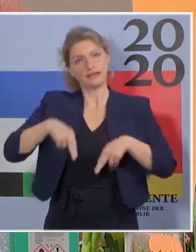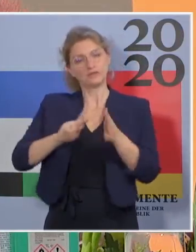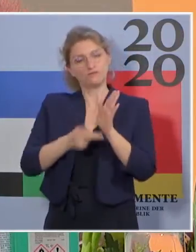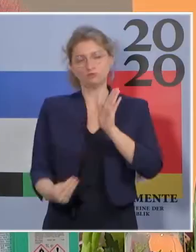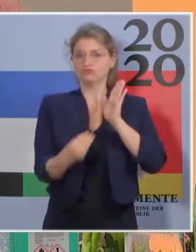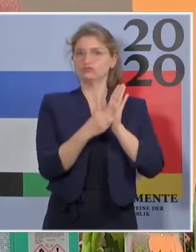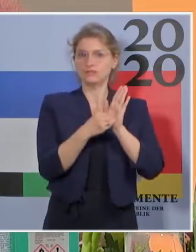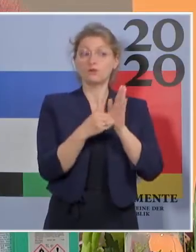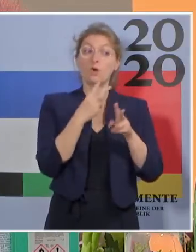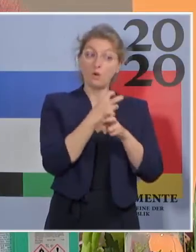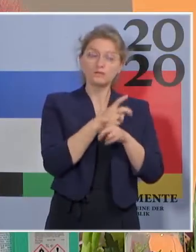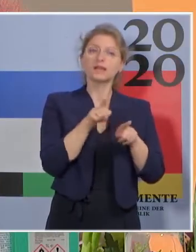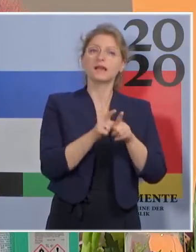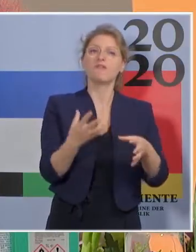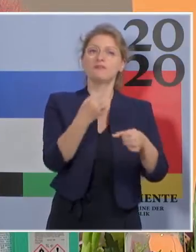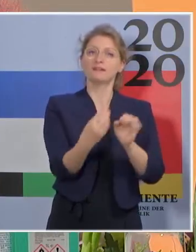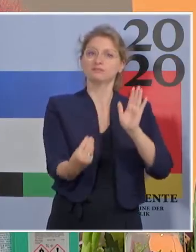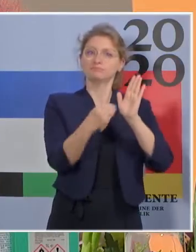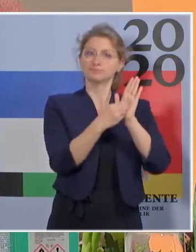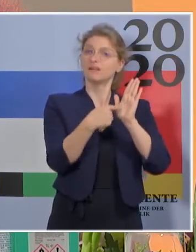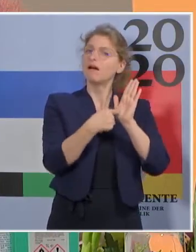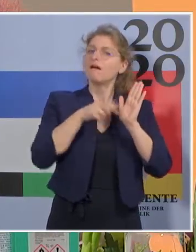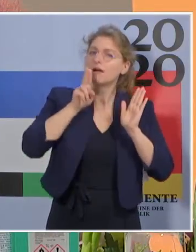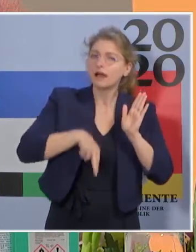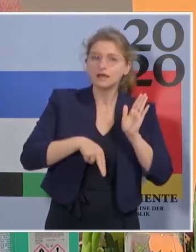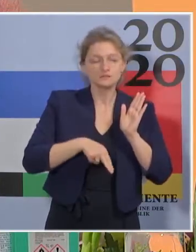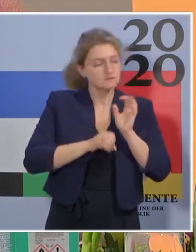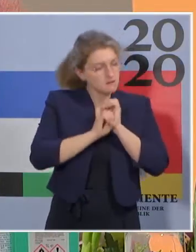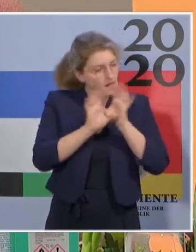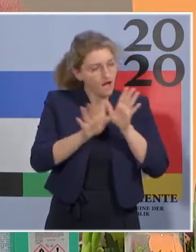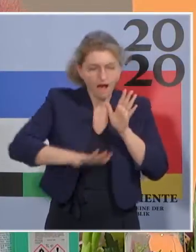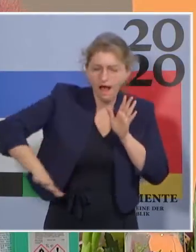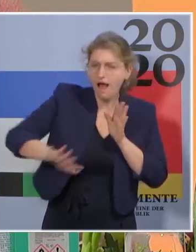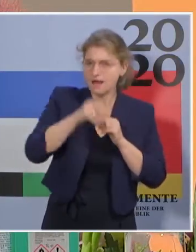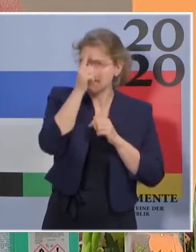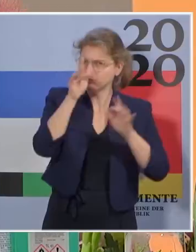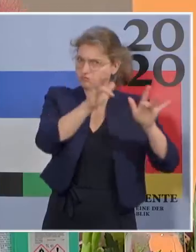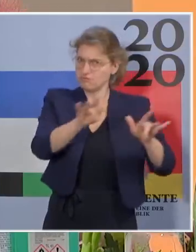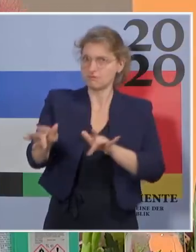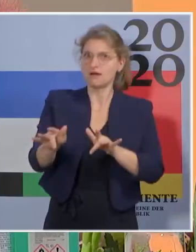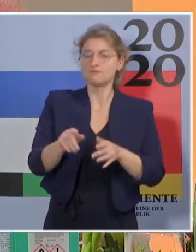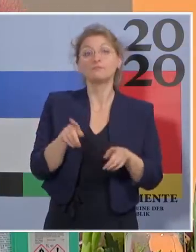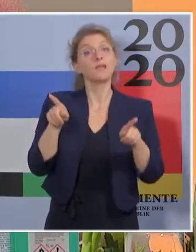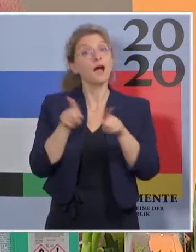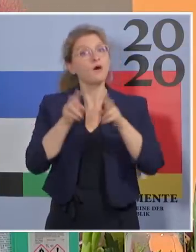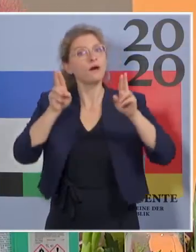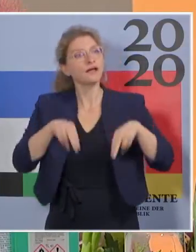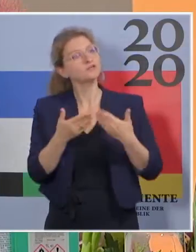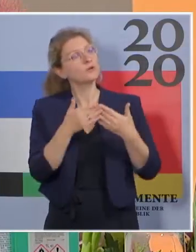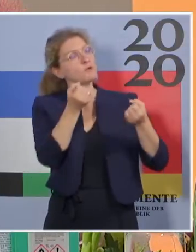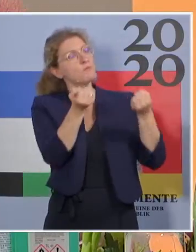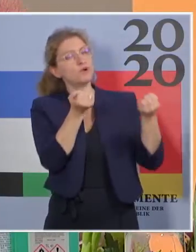steht. Das ist ein Recht, das ohne Zweifel allen Menschen zusteht. Auch das Recht, an der Politik Kritik zu